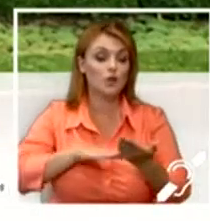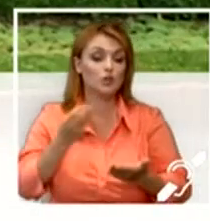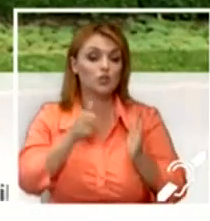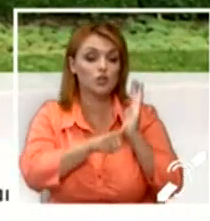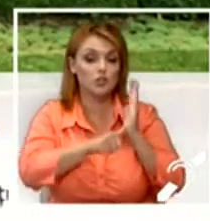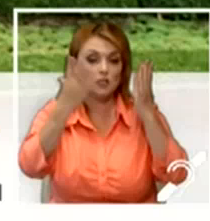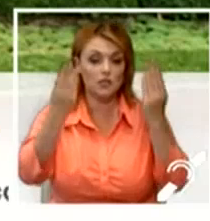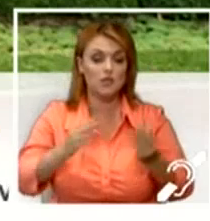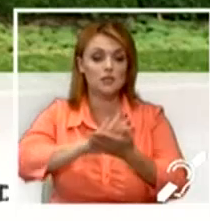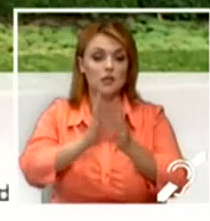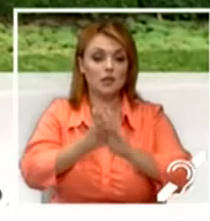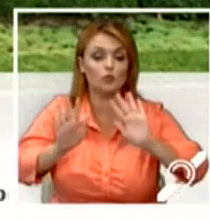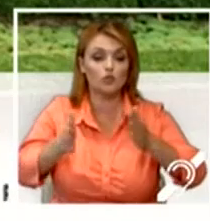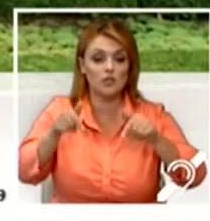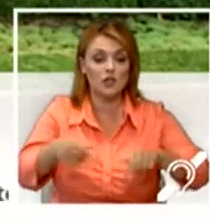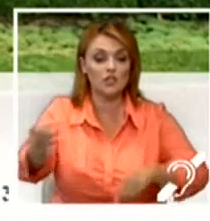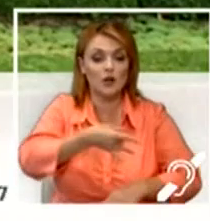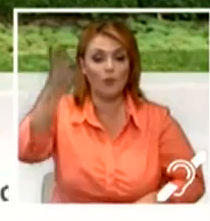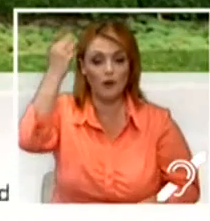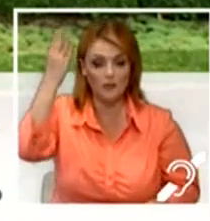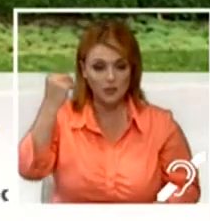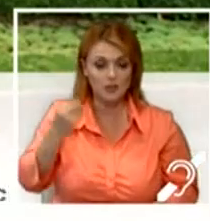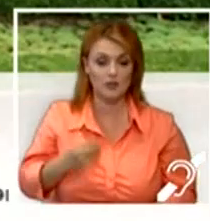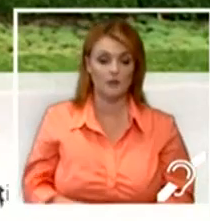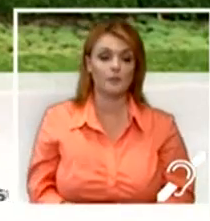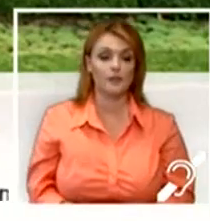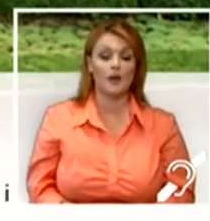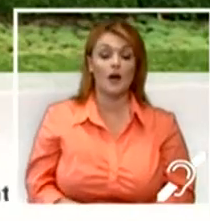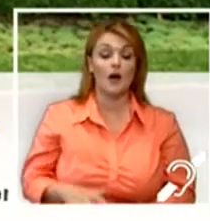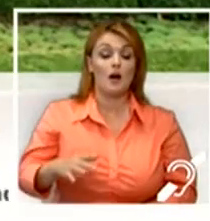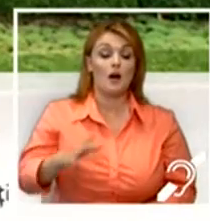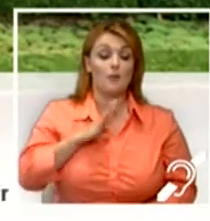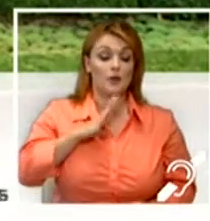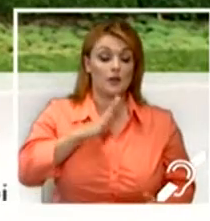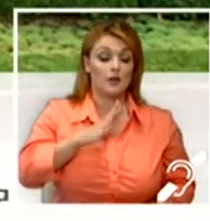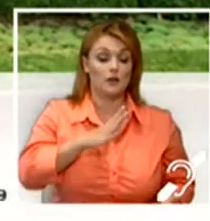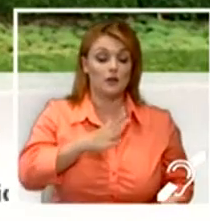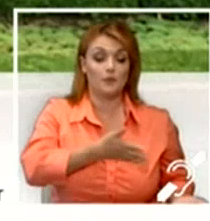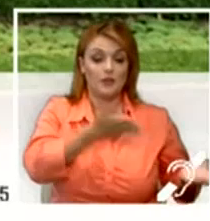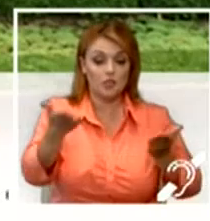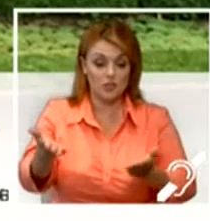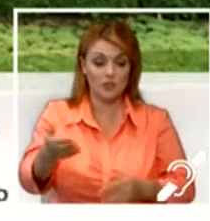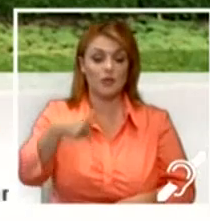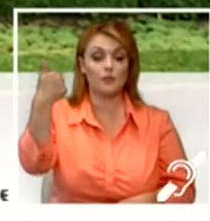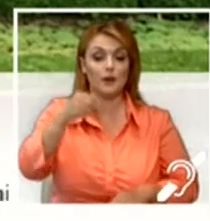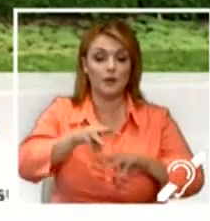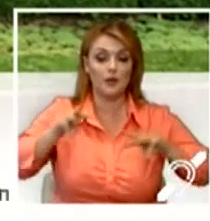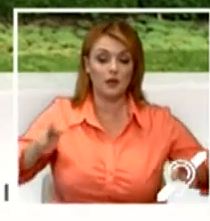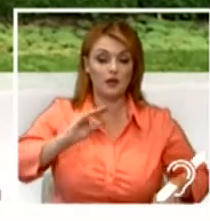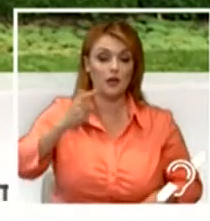60 de zile starea de urgență în Republica Moldova. La tribuna centrală se află premierul Natalia Gavrilița, care vine să le ceară